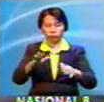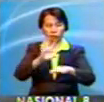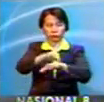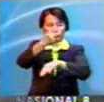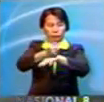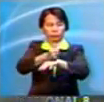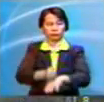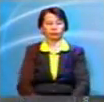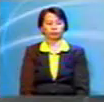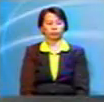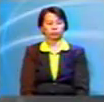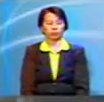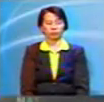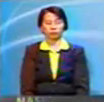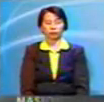diwujudkan.